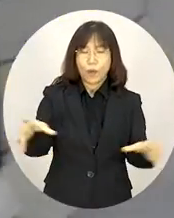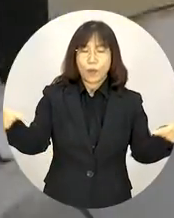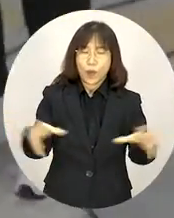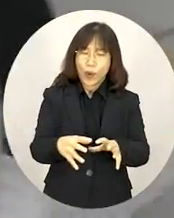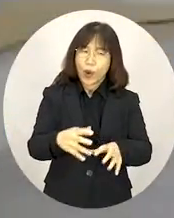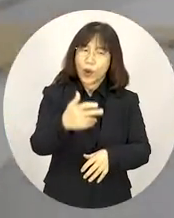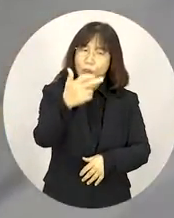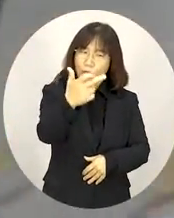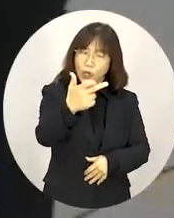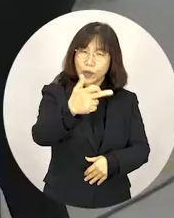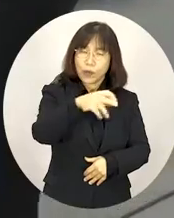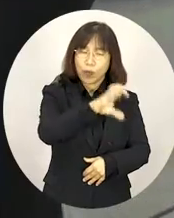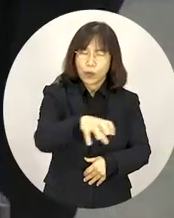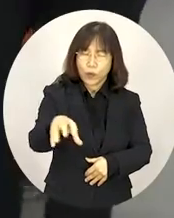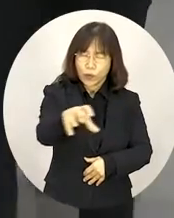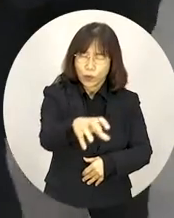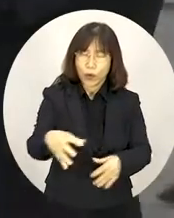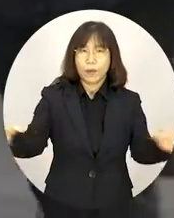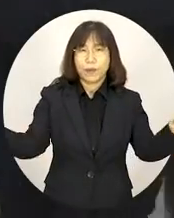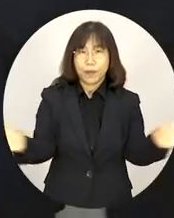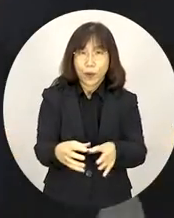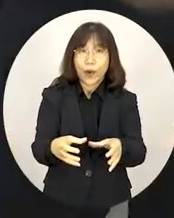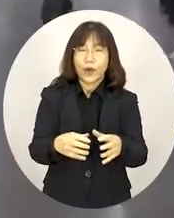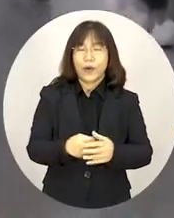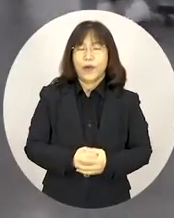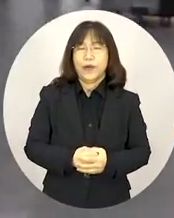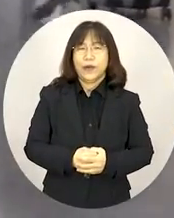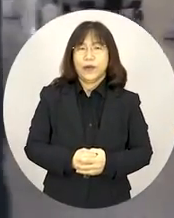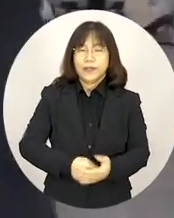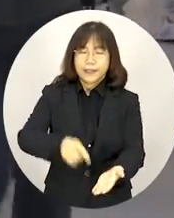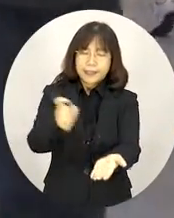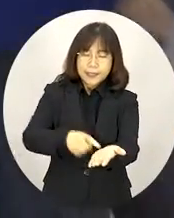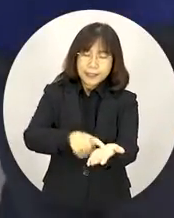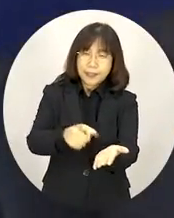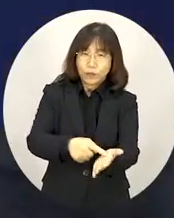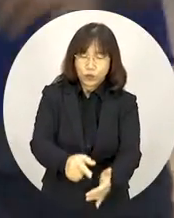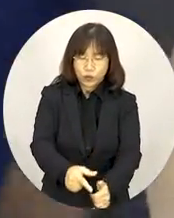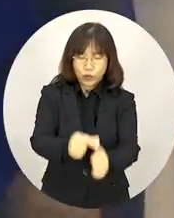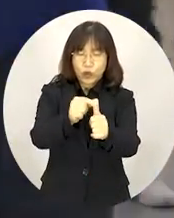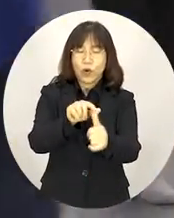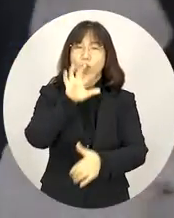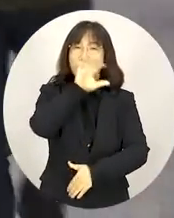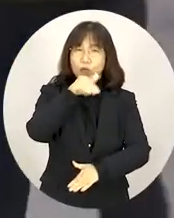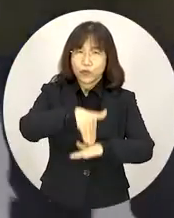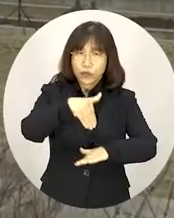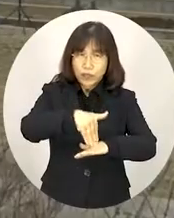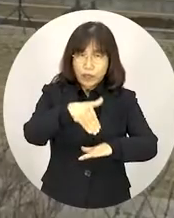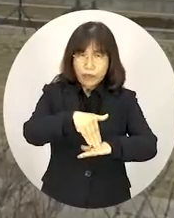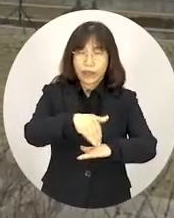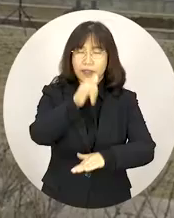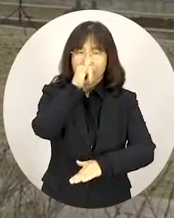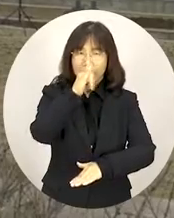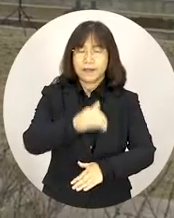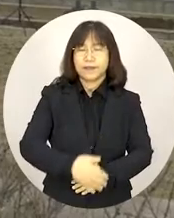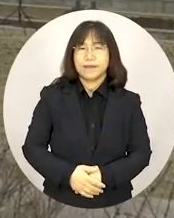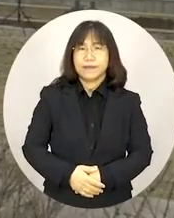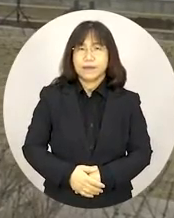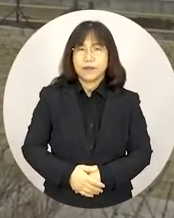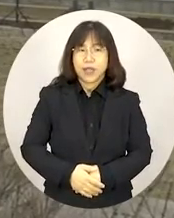김포공항점 등 총 17개 유관기관 및 민간기관이 함께하는 긴급구조 종합훈련이